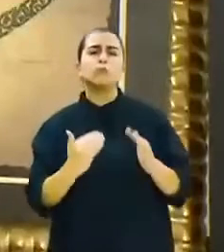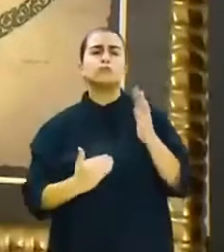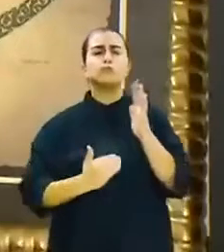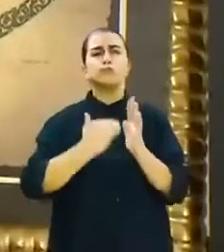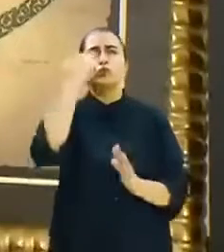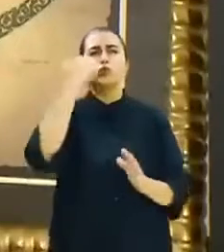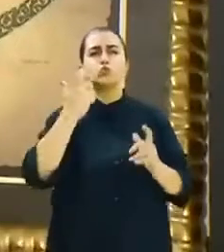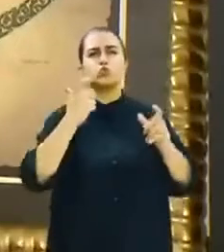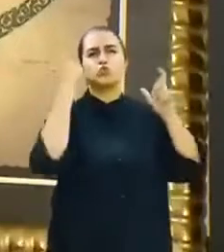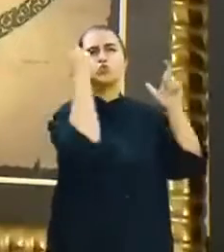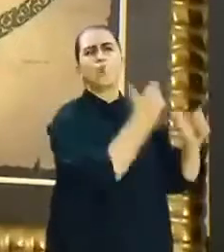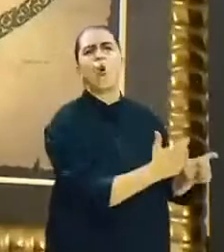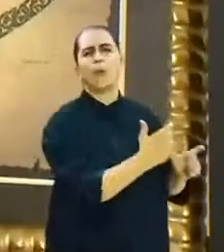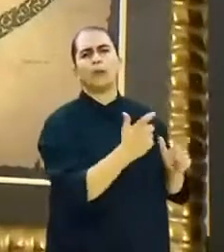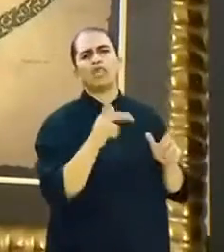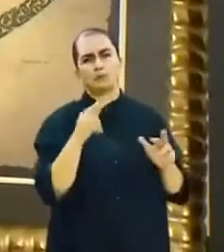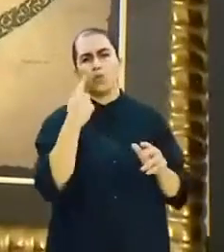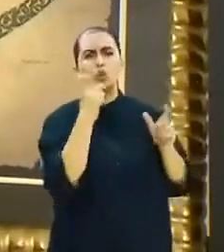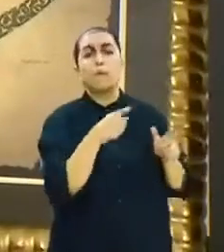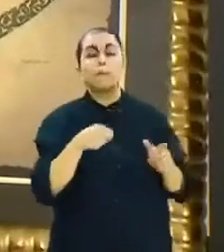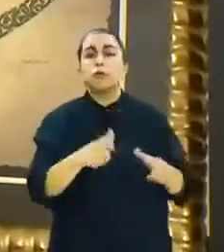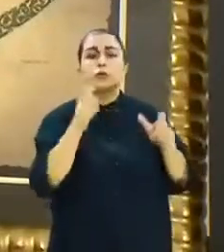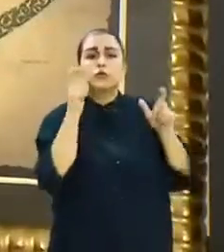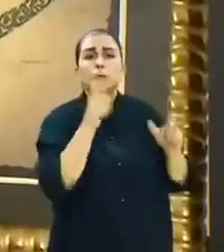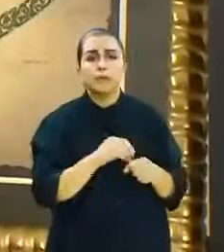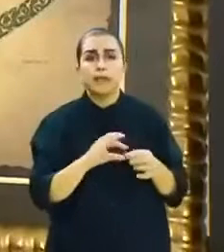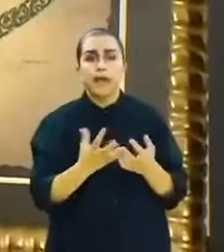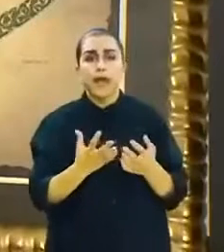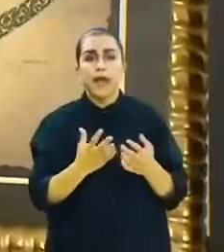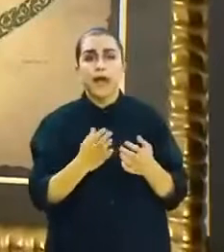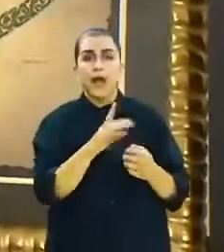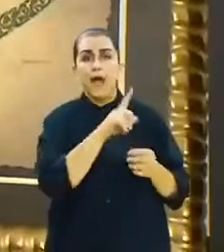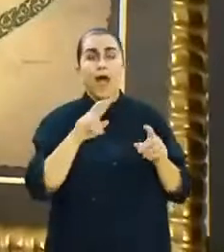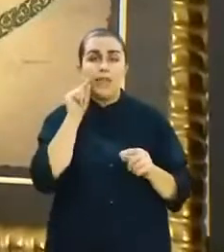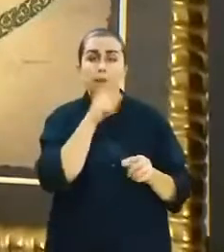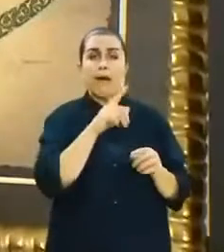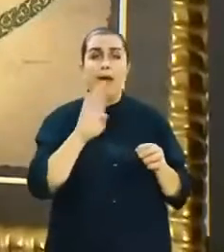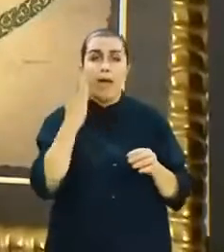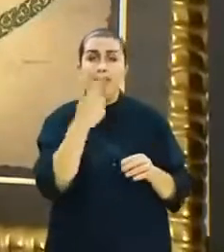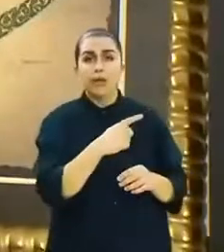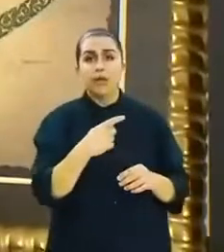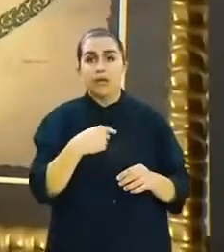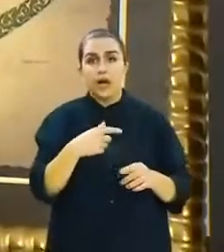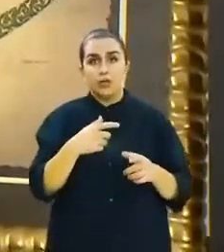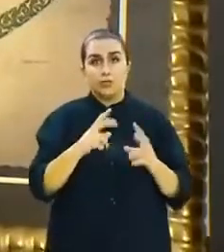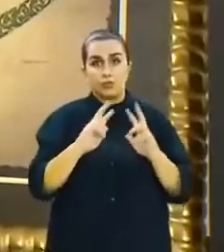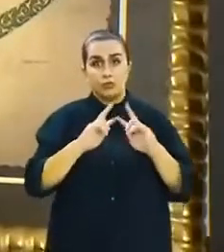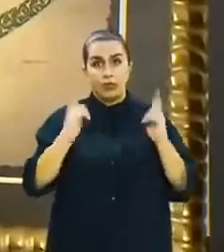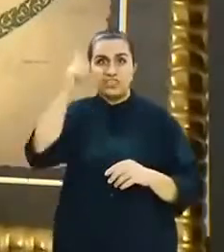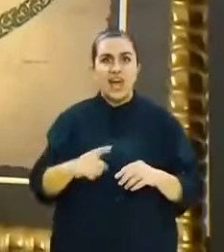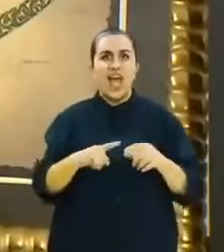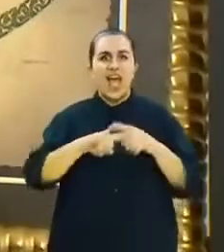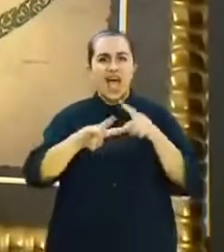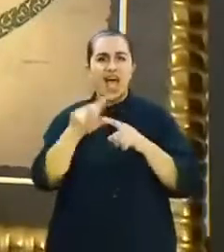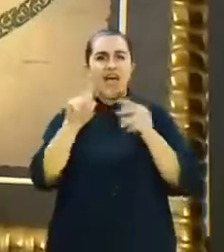görüyoruz Daha doğrusu büyük bir sorumluluk yüklediği ve bu sorumluluk ise Hz Adem'in yeryüzüne halife tayin